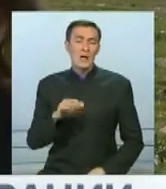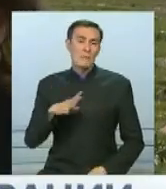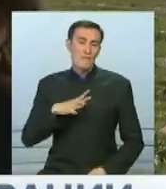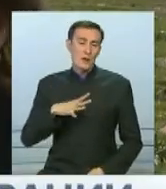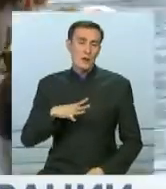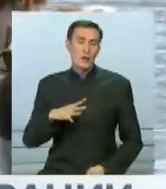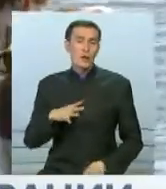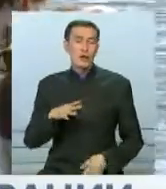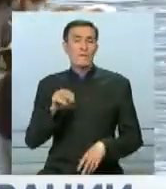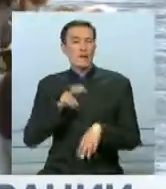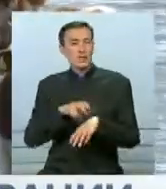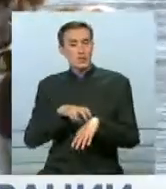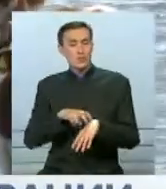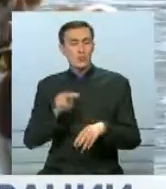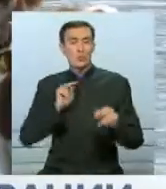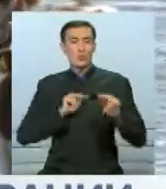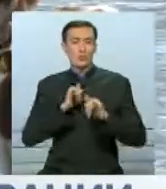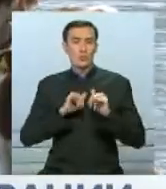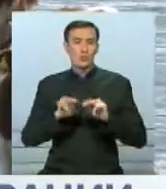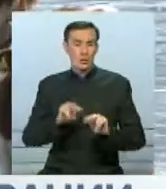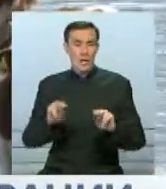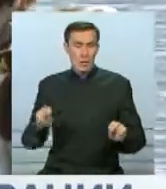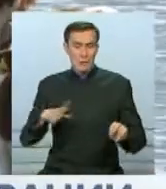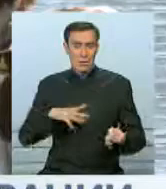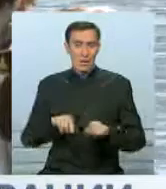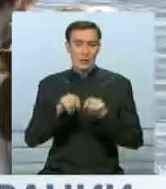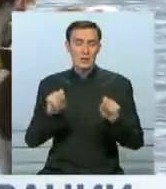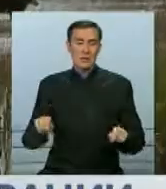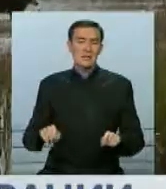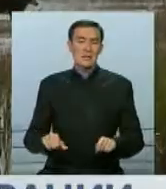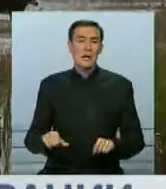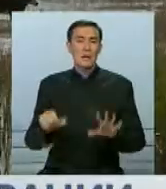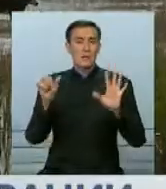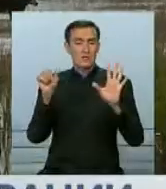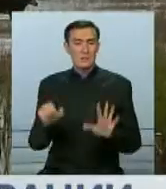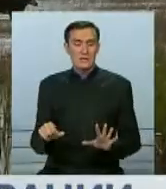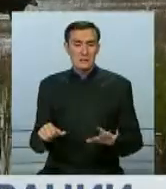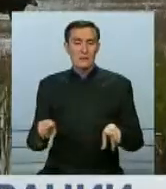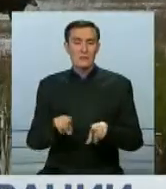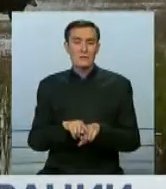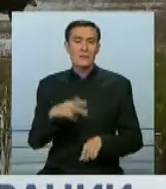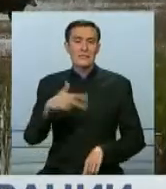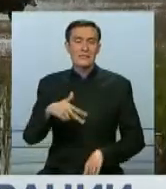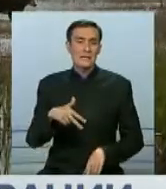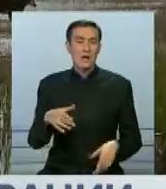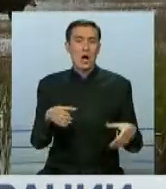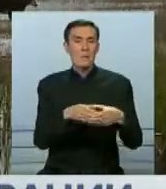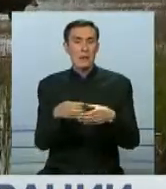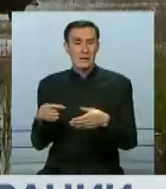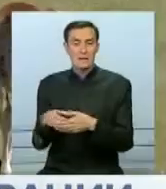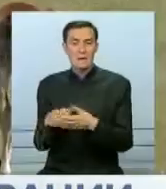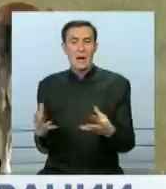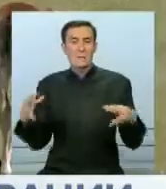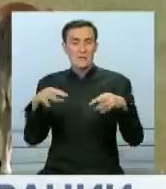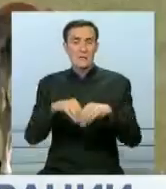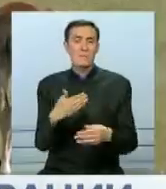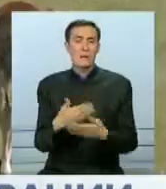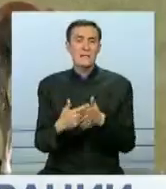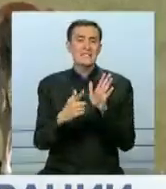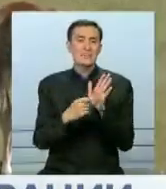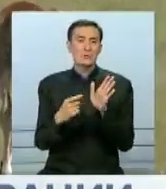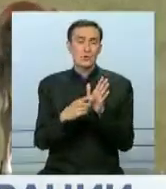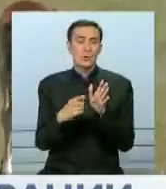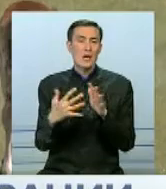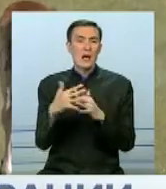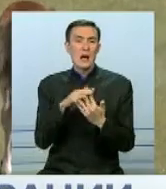те же врачи. Всего по области за полгода создано уже свыше 30 подобных мясных и молочных кооперативов. Они объединили порядка 700